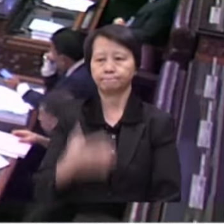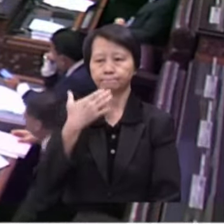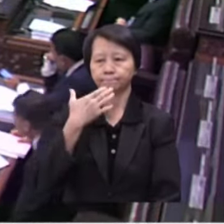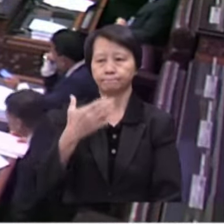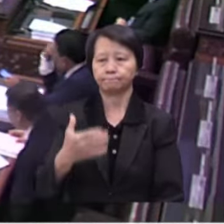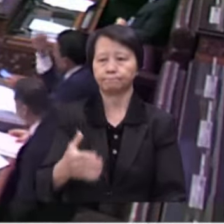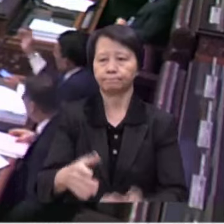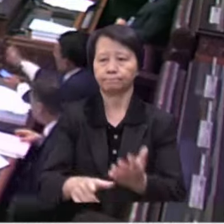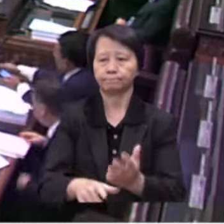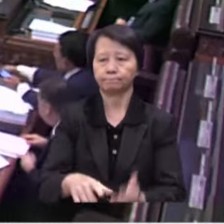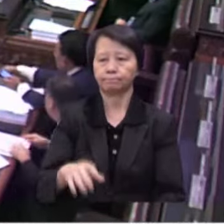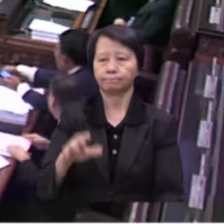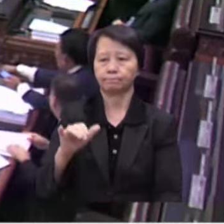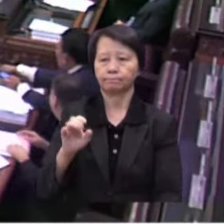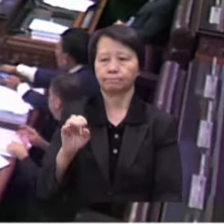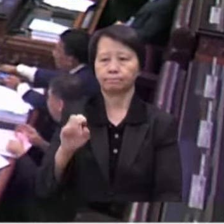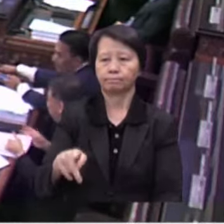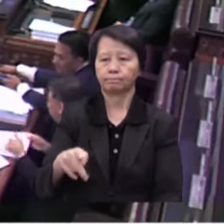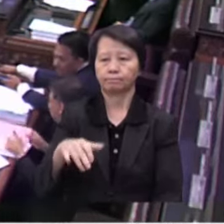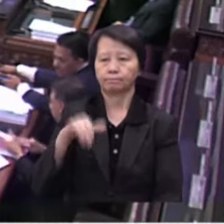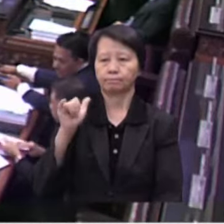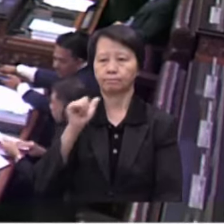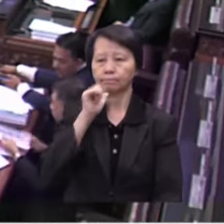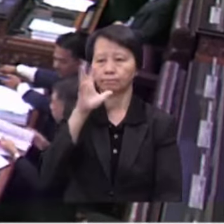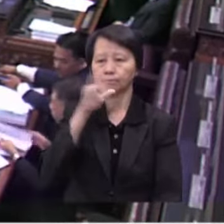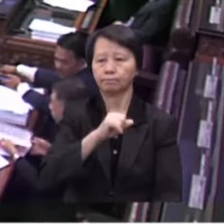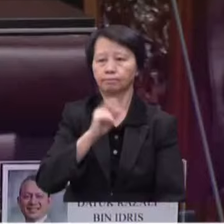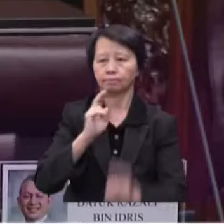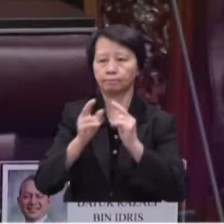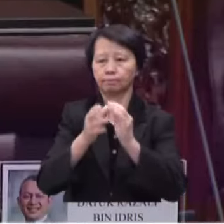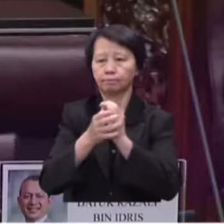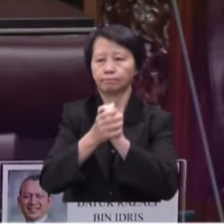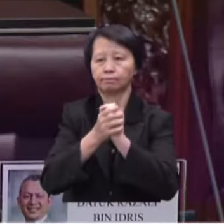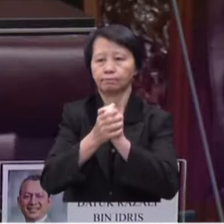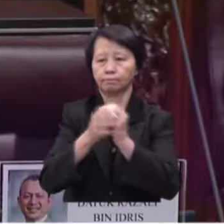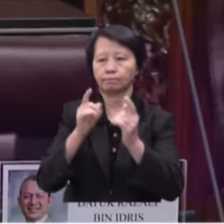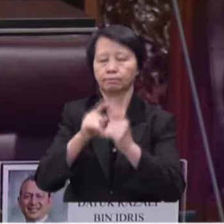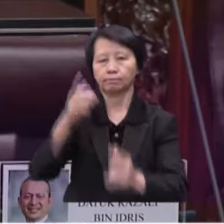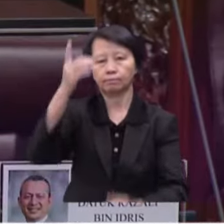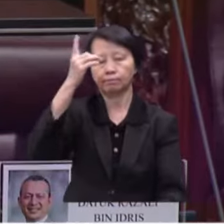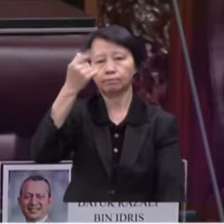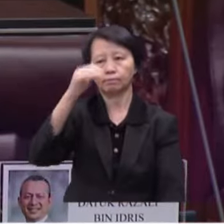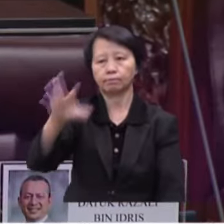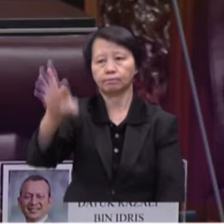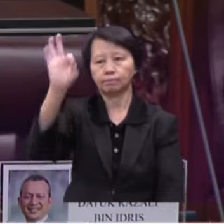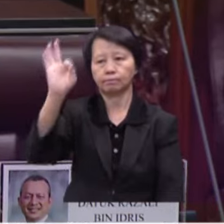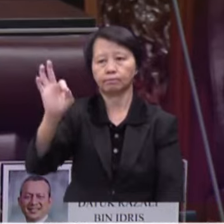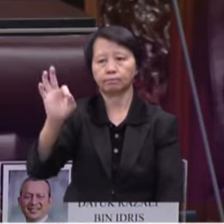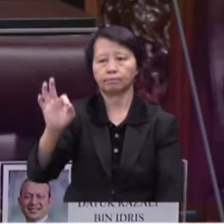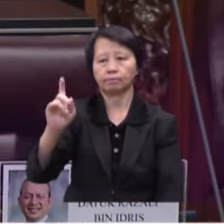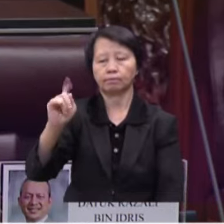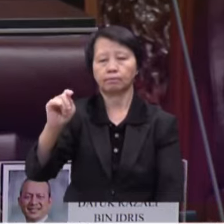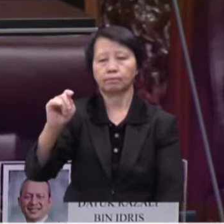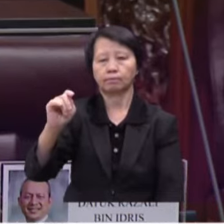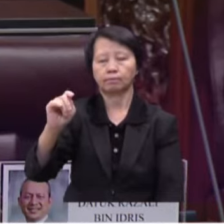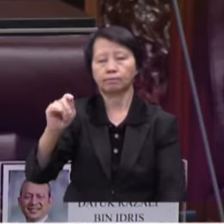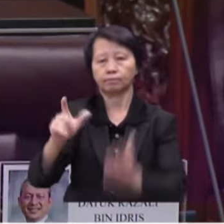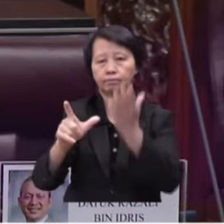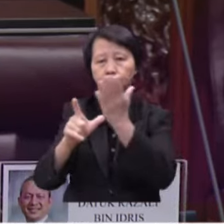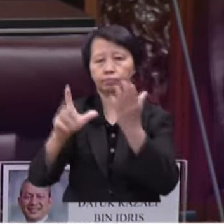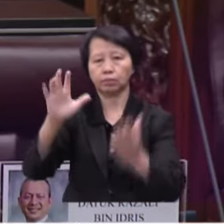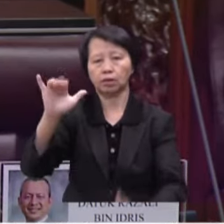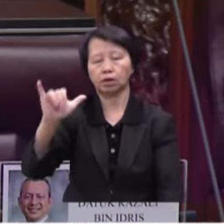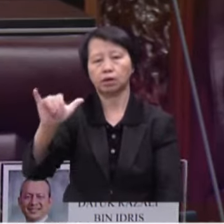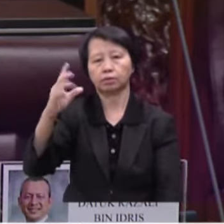yang di Virtual semalam tak sempat ucapkan tanya kepada Datuk karena dipilih sebagai timbalan yang dipertuang